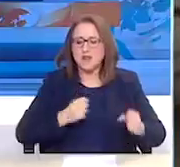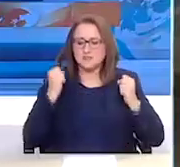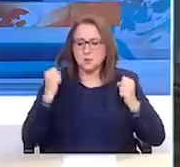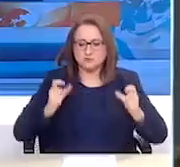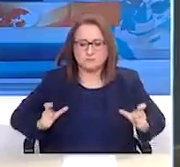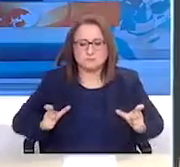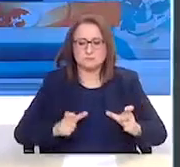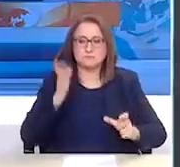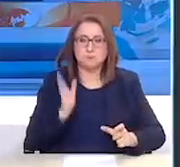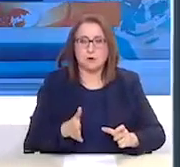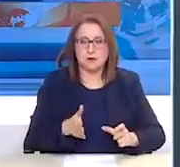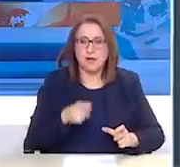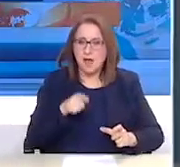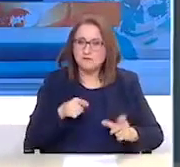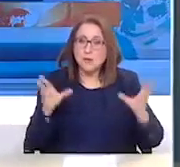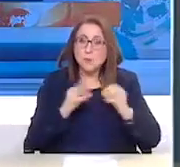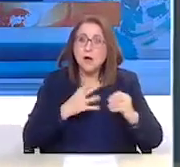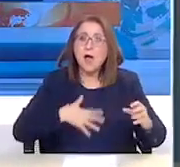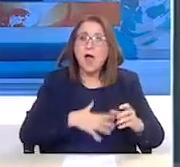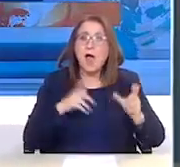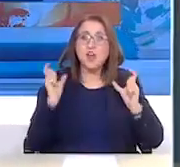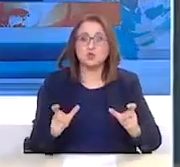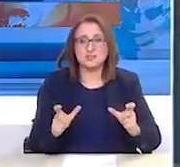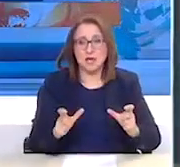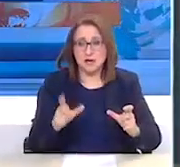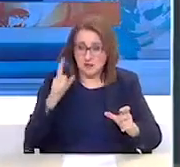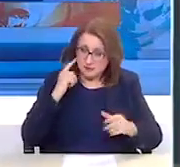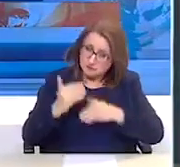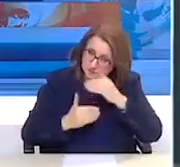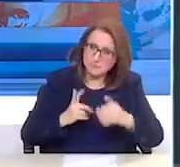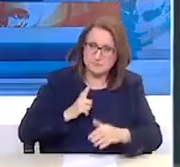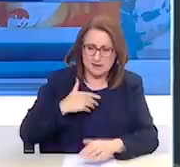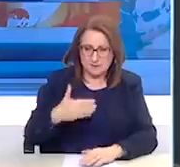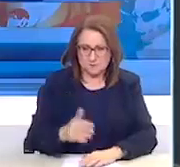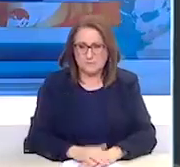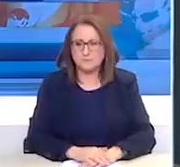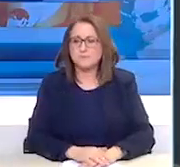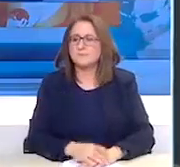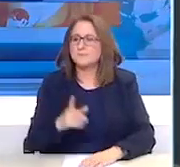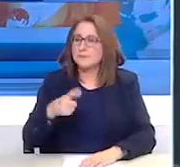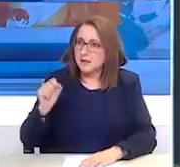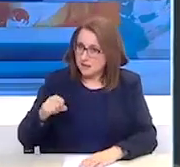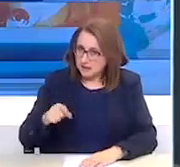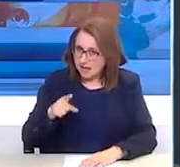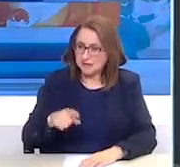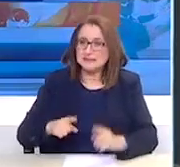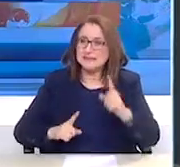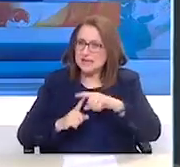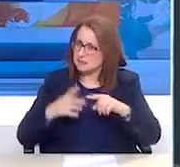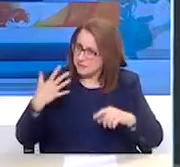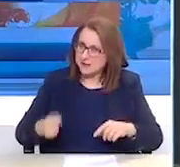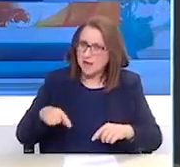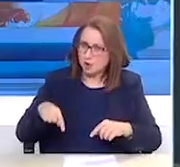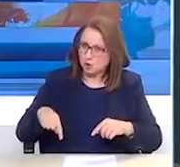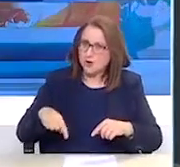Να συμπληρώσω σε αυτά που είπε ο καθηγητής ότι στη μάχη των τεστ μπαίνει και το Εθνικό Κέντρο Αιμοδοσίας, το οποίο